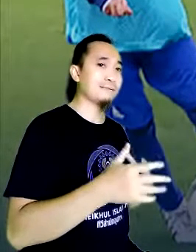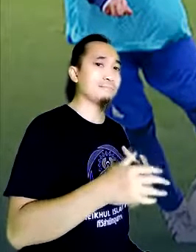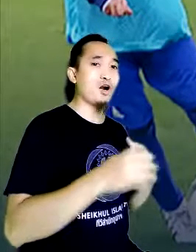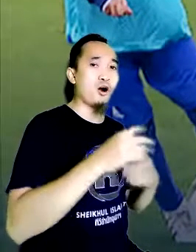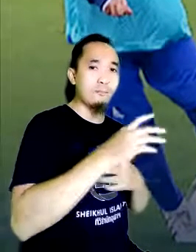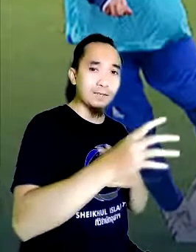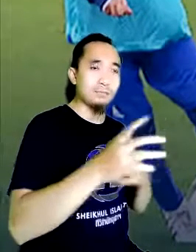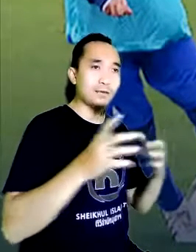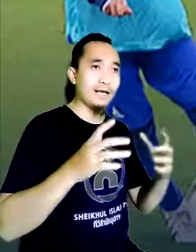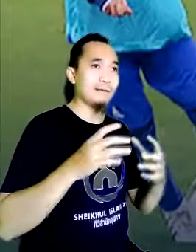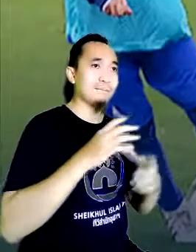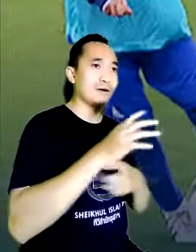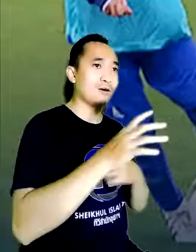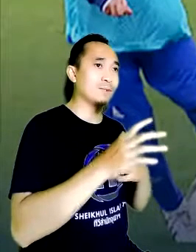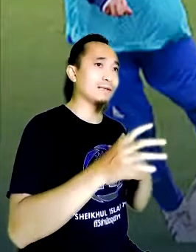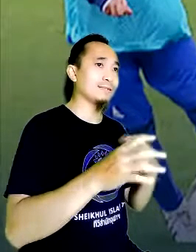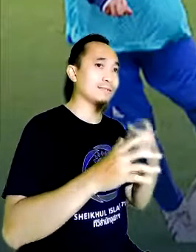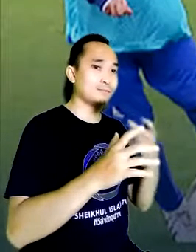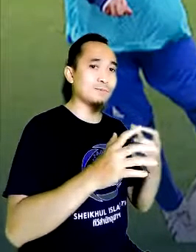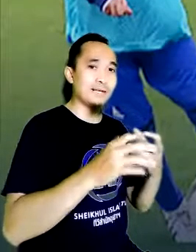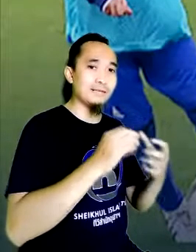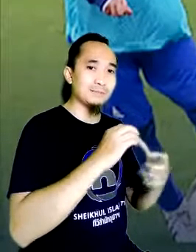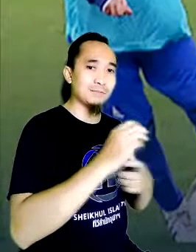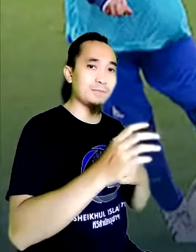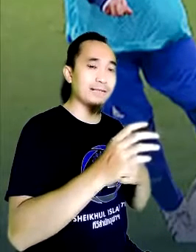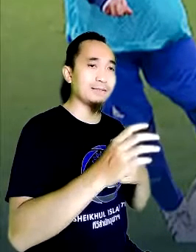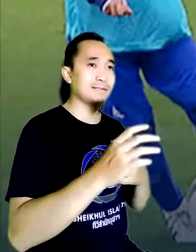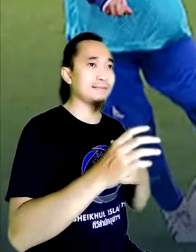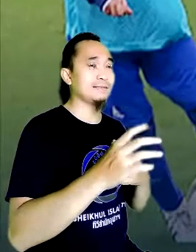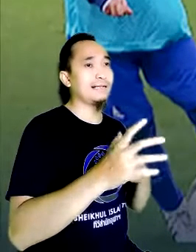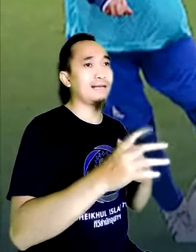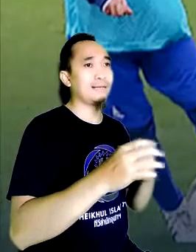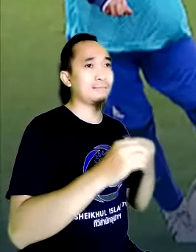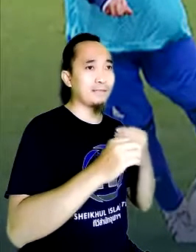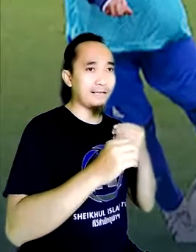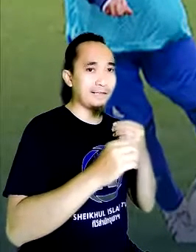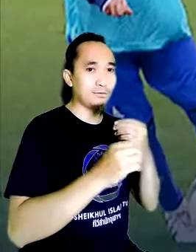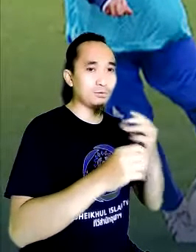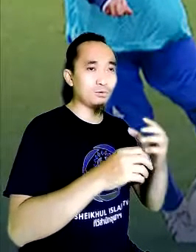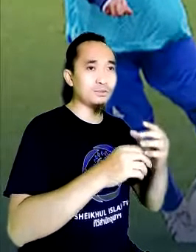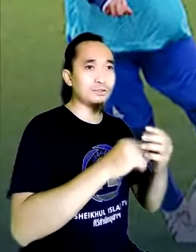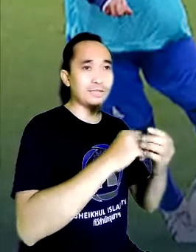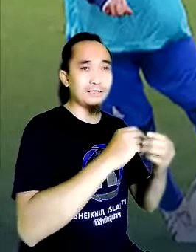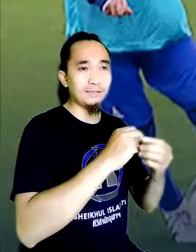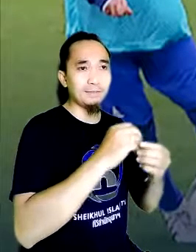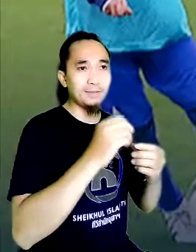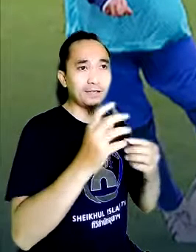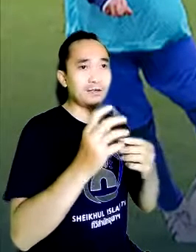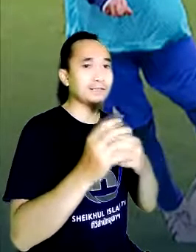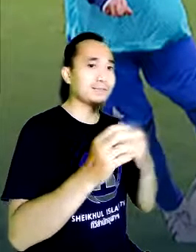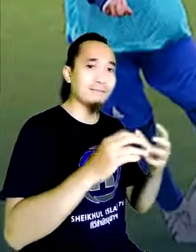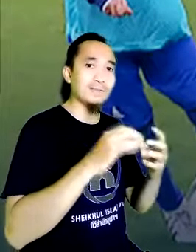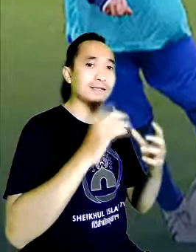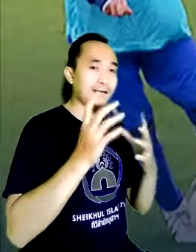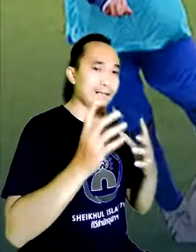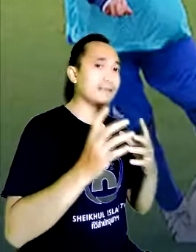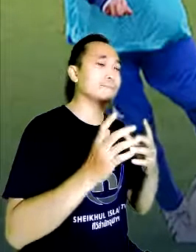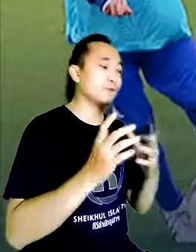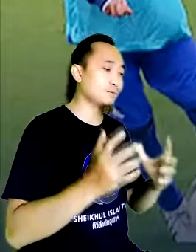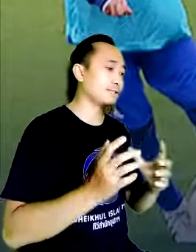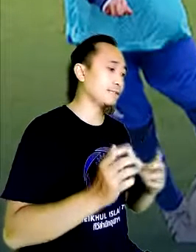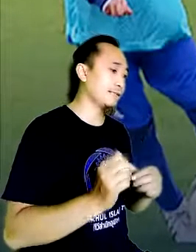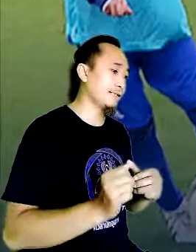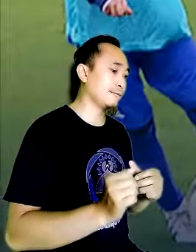berlatih mengoper bola, mengoper dari satu pemain ke pemain lainnya. Ada yang lurus, ada yang berbelok, samping ke